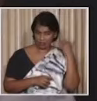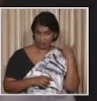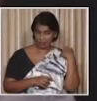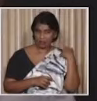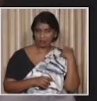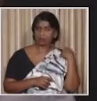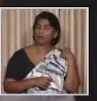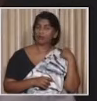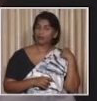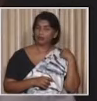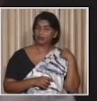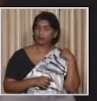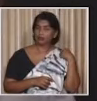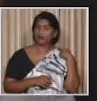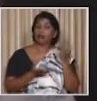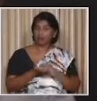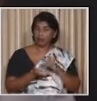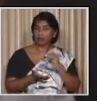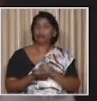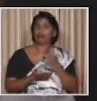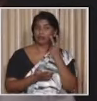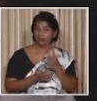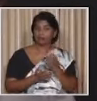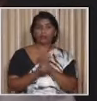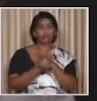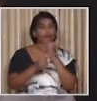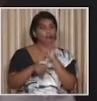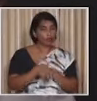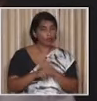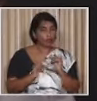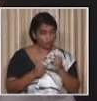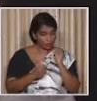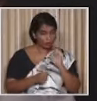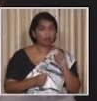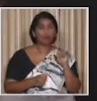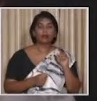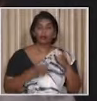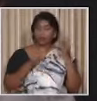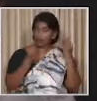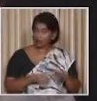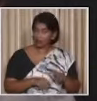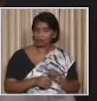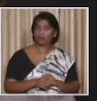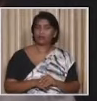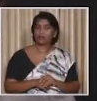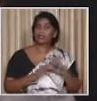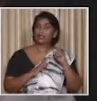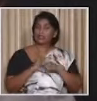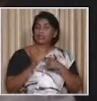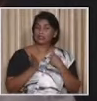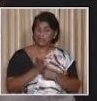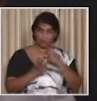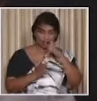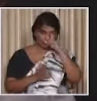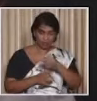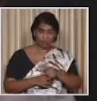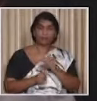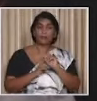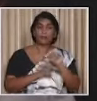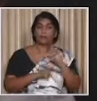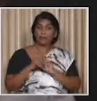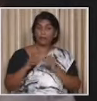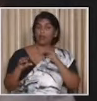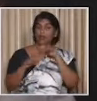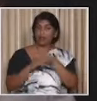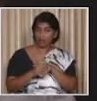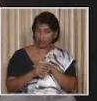බණ්ඩාරනායක මැතිනිය දෙවතාවක් අත්අඩංගුවට ගන්න උත්සාහ කරනවා ඒ අසාර්ථක වෙනවා ජේ.ආර්. ජයවර්ධන මහත්තයට මේ පාර්ලිමේන්තුව